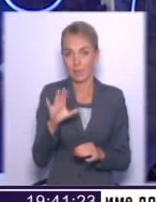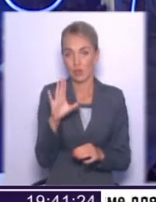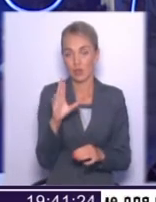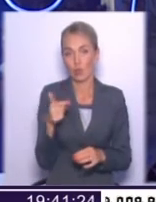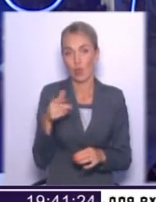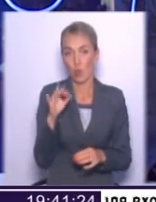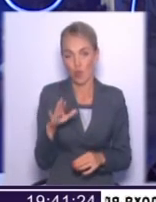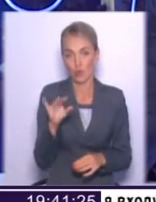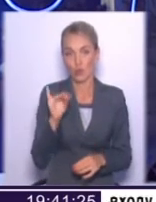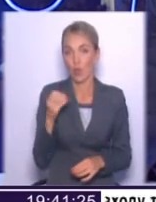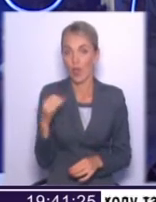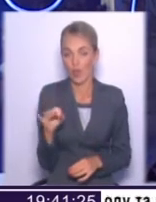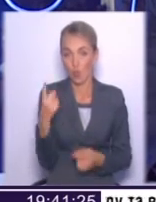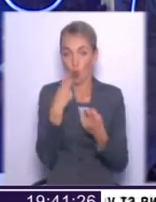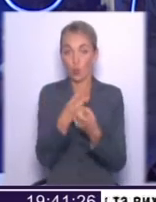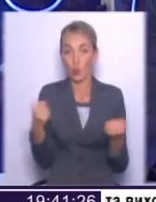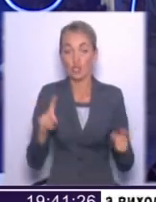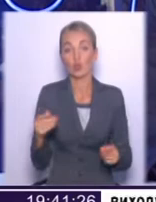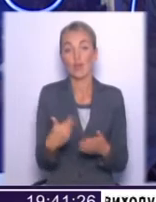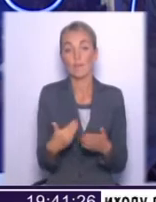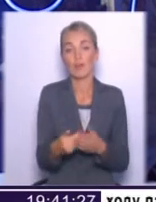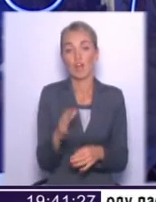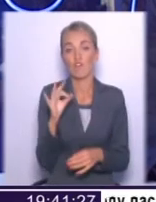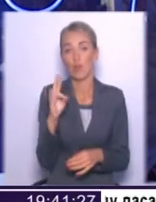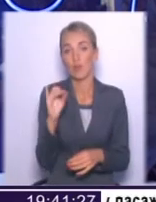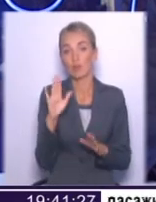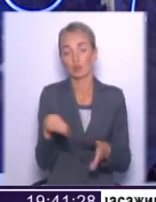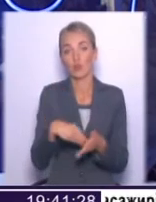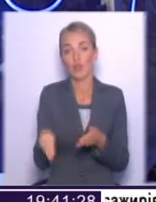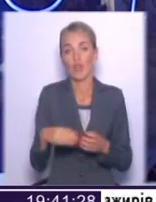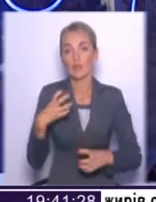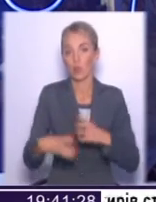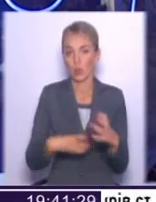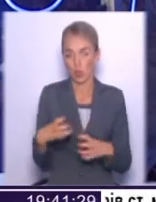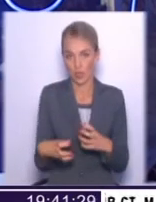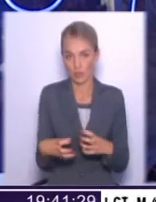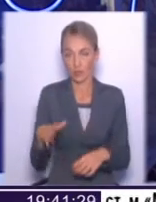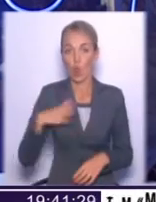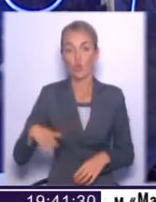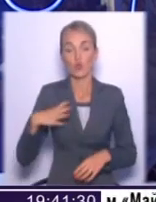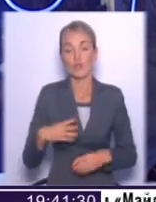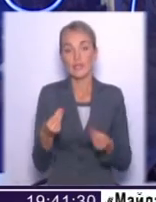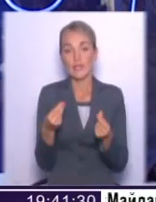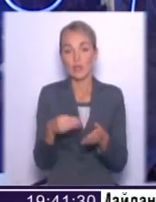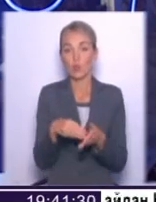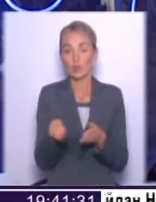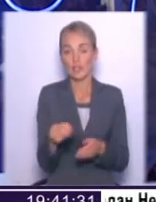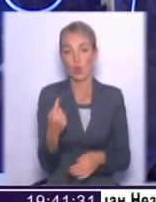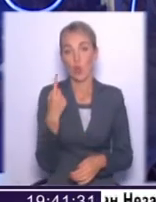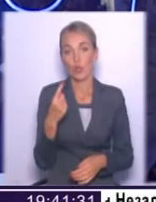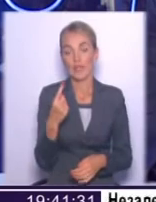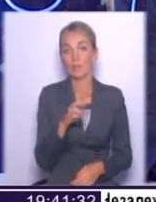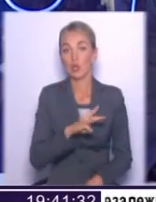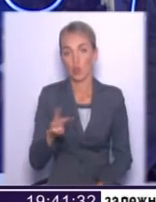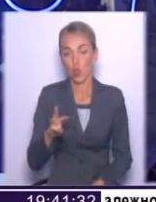tender.me.gov.ua оголошення, що, наприклад, там вони будуть купляти помідори. Очікувана ціна закупівлі – 1